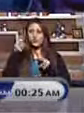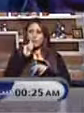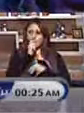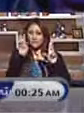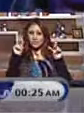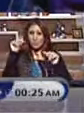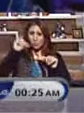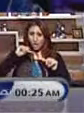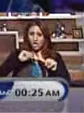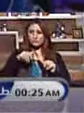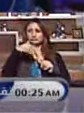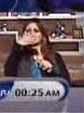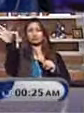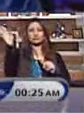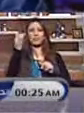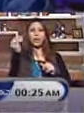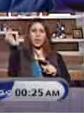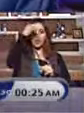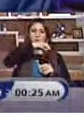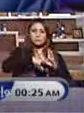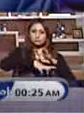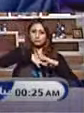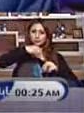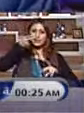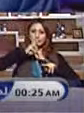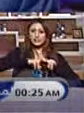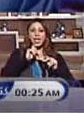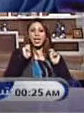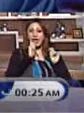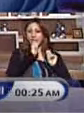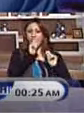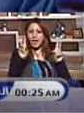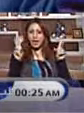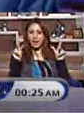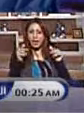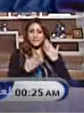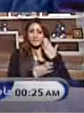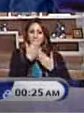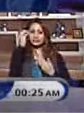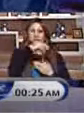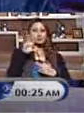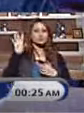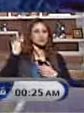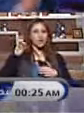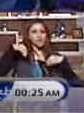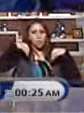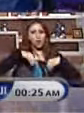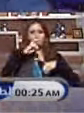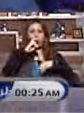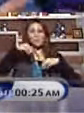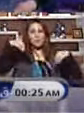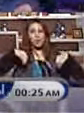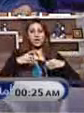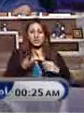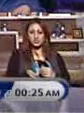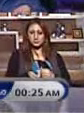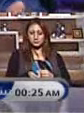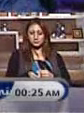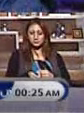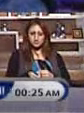هذا تغيير المنكر باليد اللي هو تفعيل العمل وليس الكلام المطلق على عواهنه ما الكلام